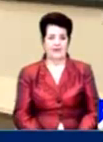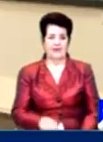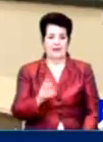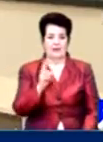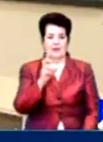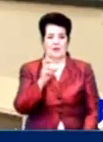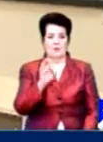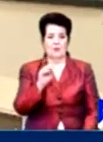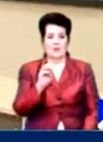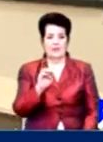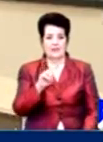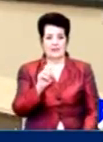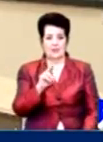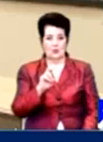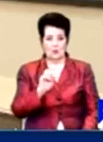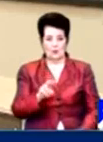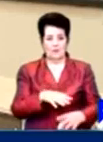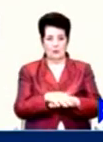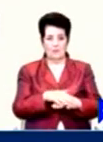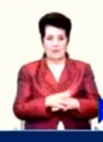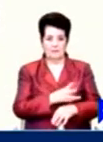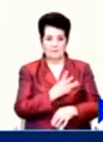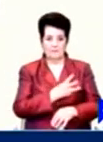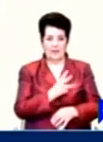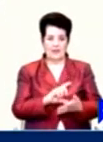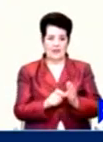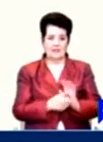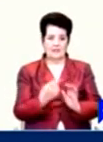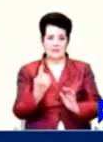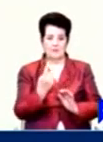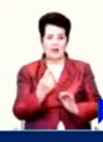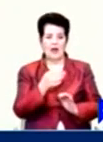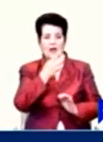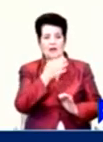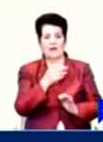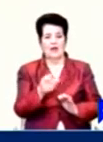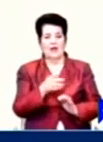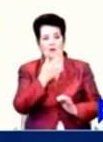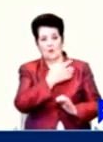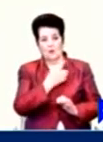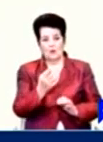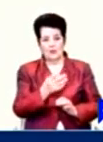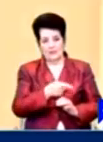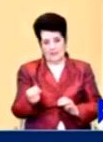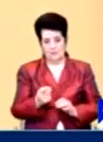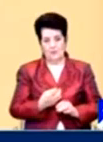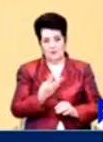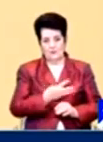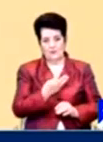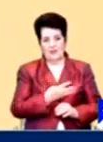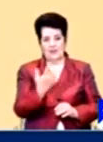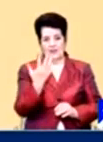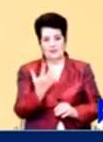Cătălin Botezatu a început pasiunea pentru matematică încă din clasele primare. Cu timpul, interesul lui a sporit, iar din clasa 5-a